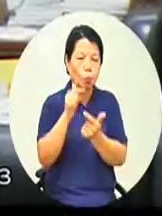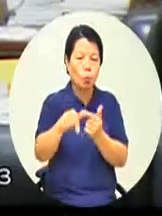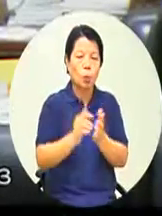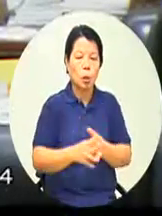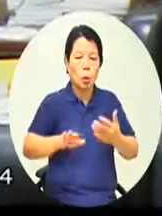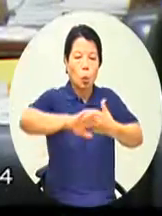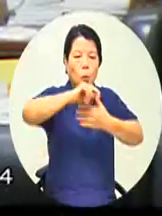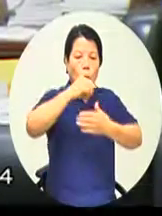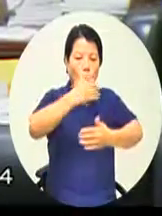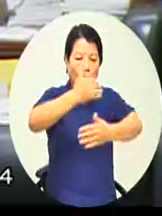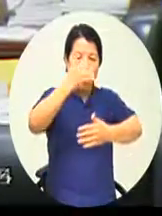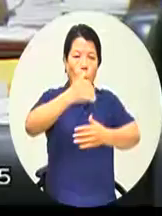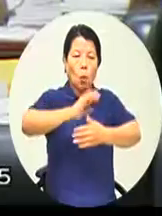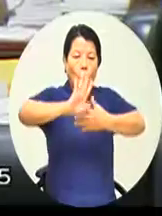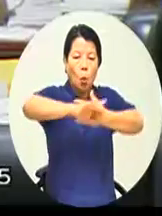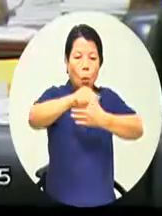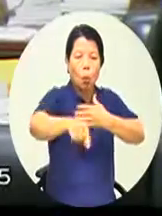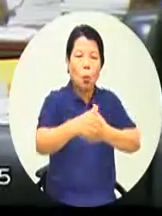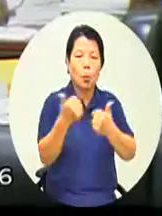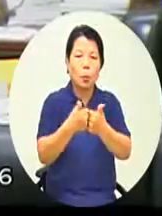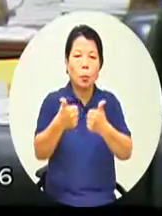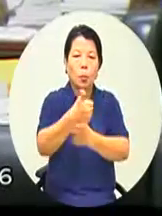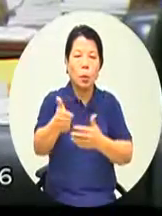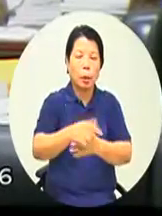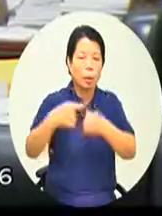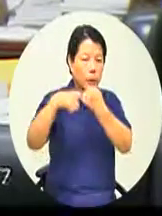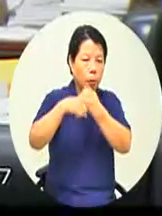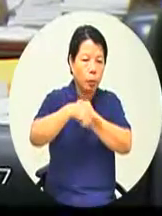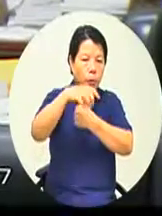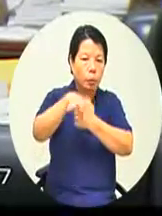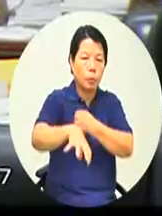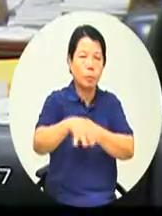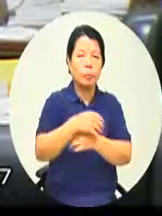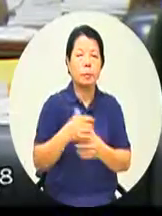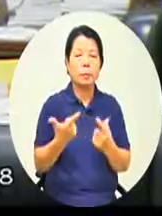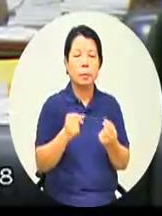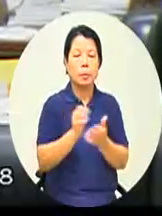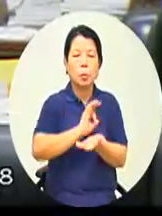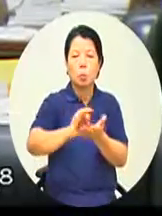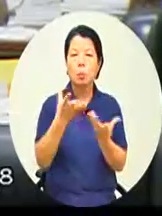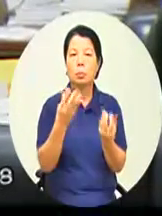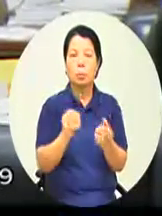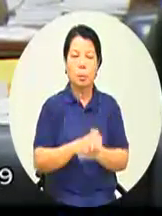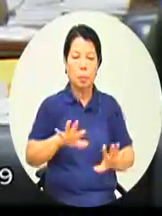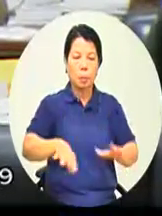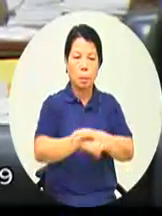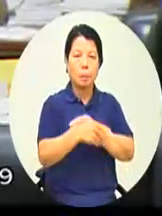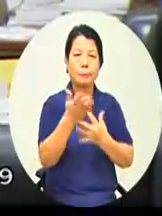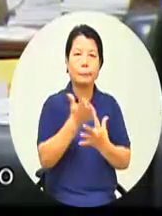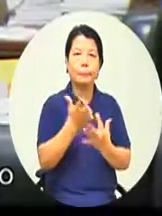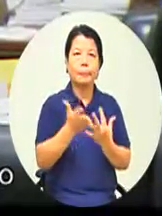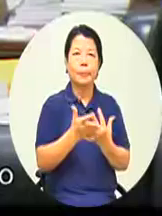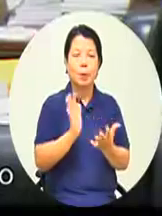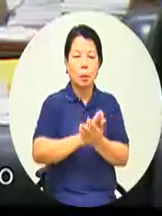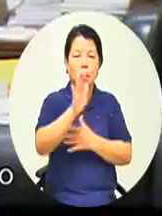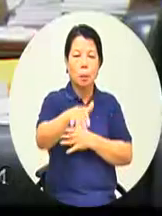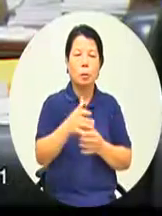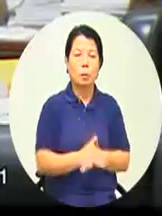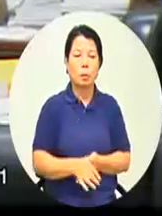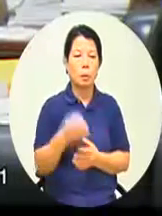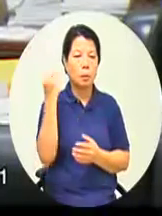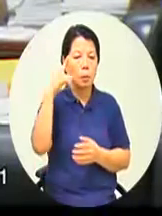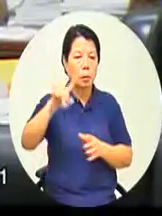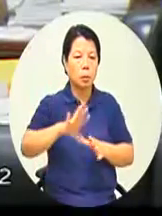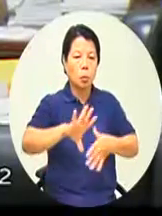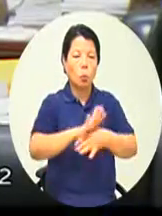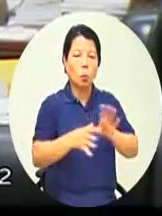栋的这个我们议员的研究室，目前也还没有使用。那所以呢在这样的一个空间底下，将来听说文化局要